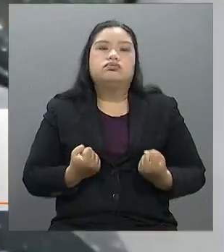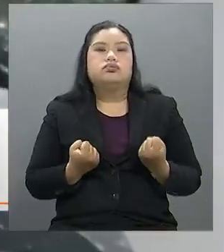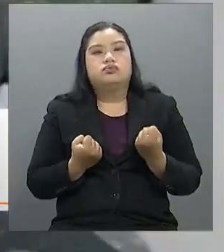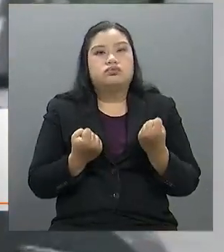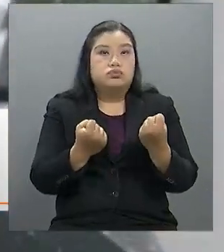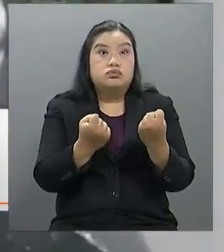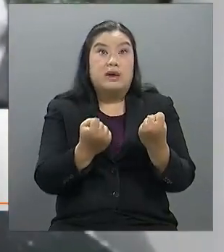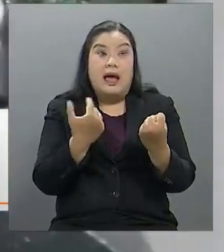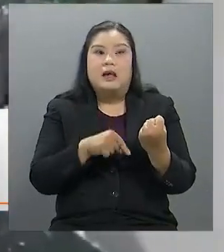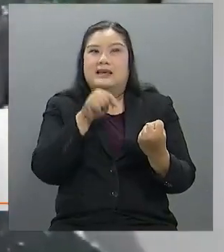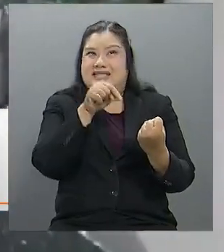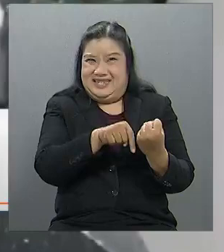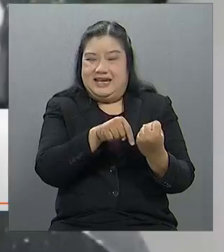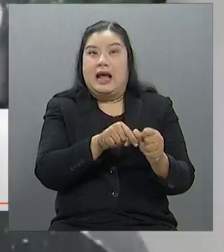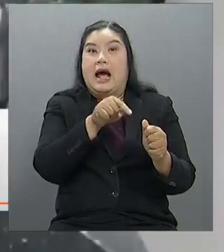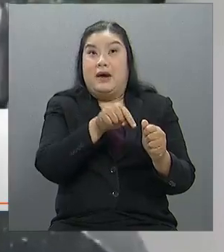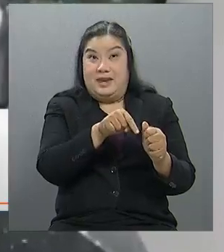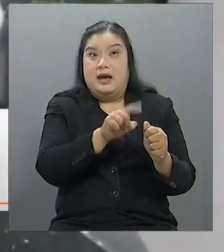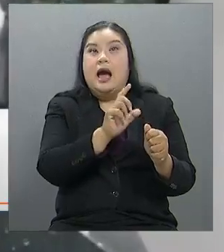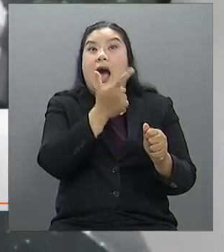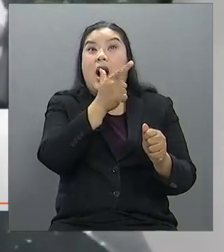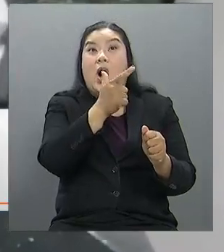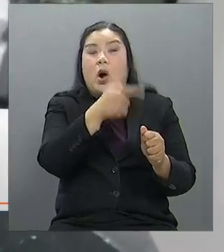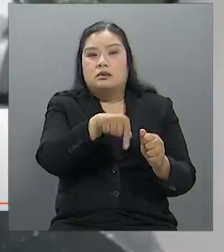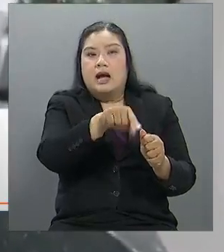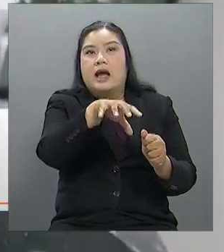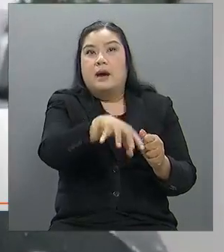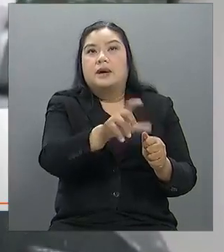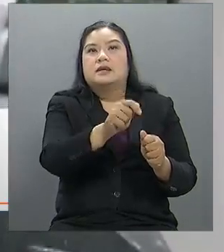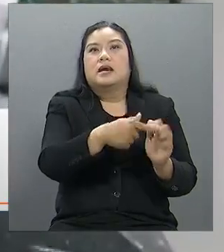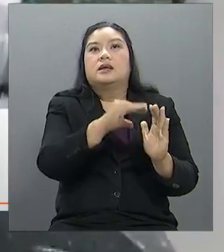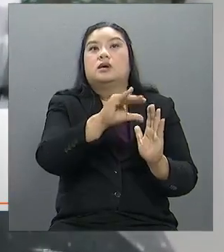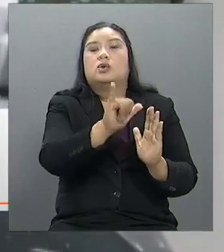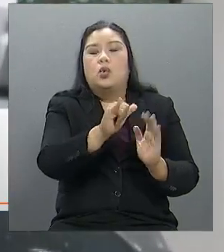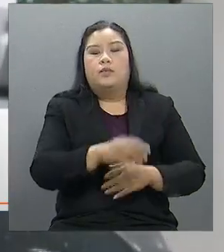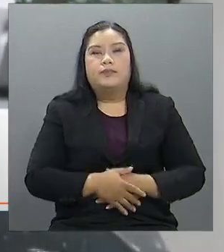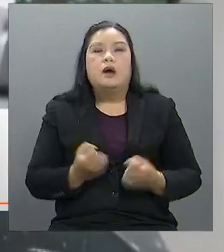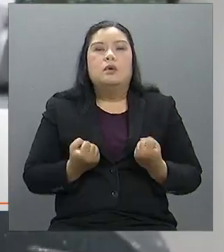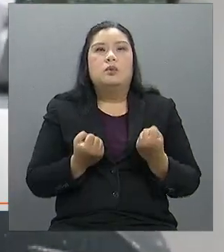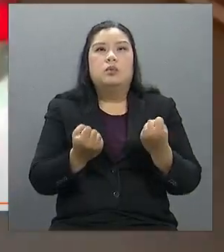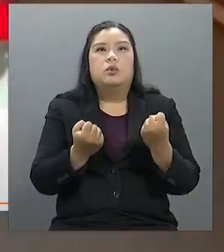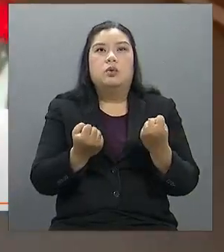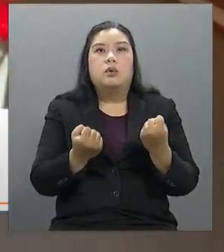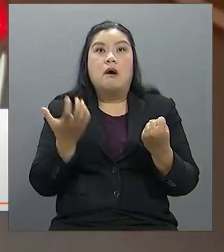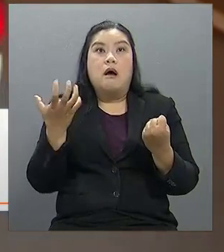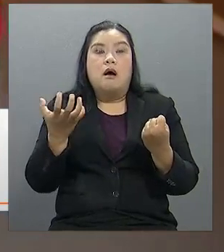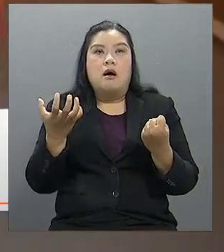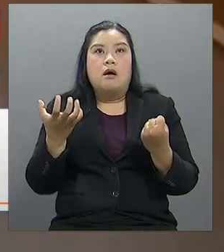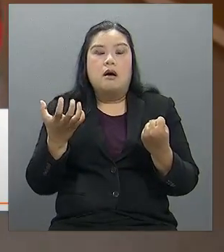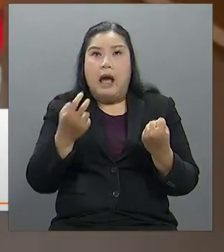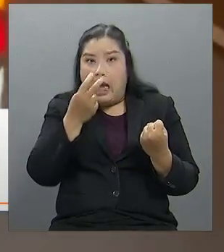องใกล้ถึงอำเภอชัยโยเนี่ยค่ะจู่ๆก็มีก้อนหินขนาดใหญ่พุ่งมาจากร่องกลางถน